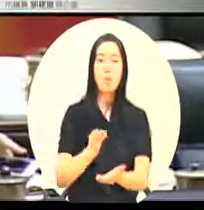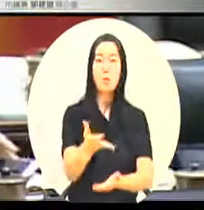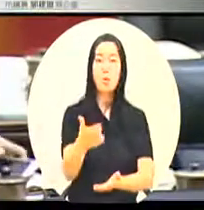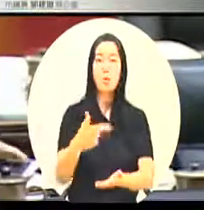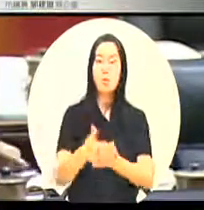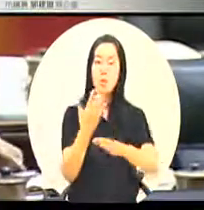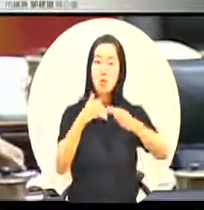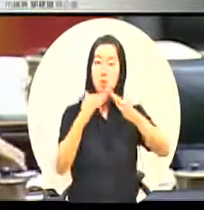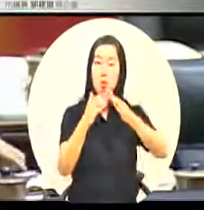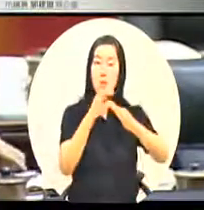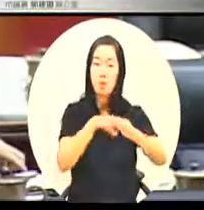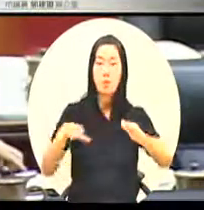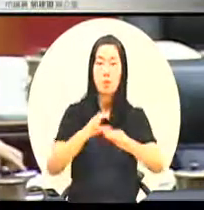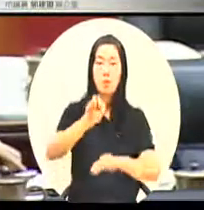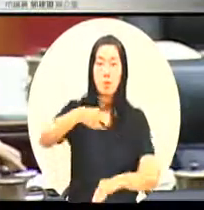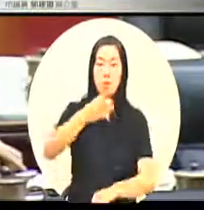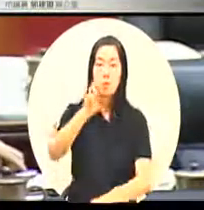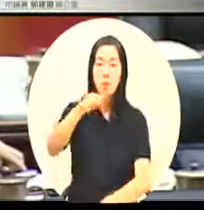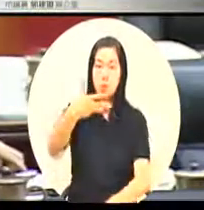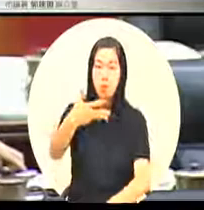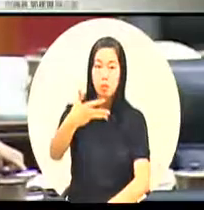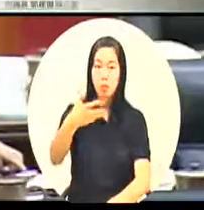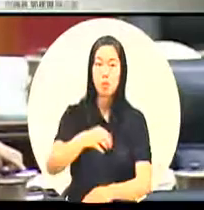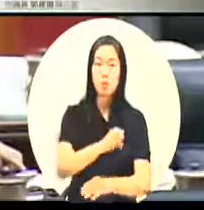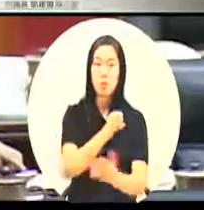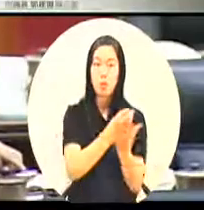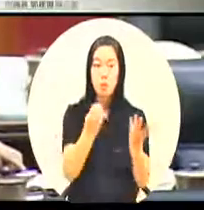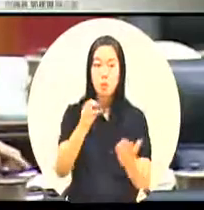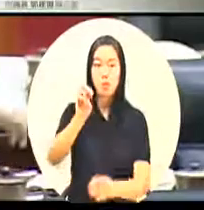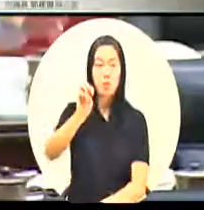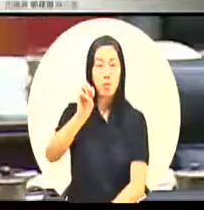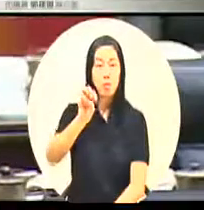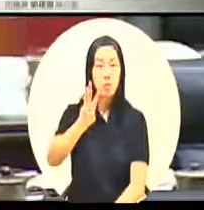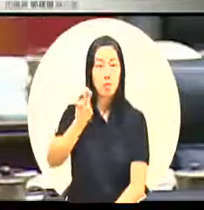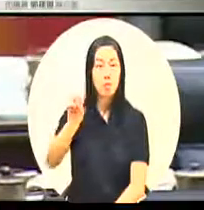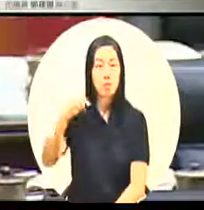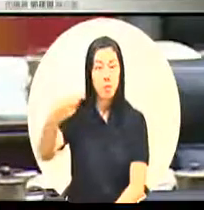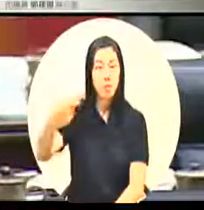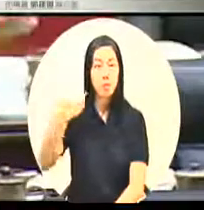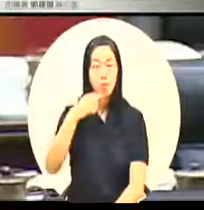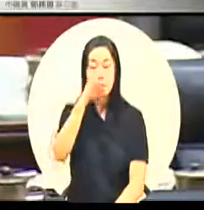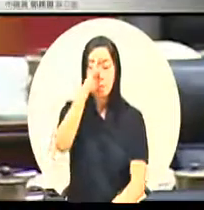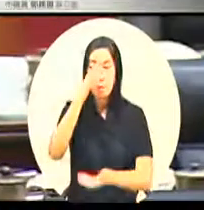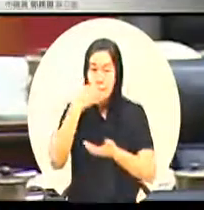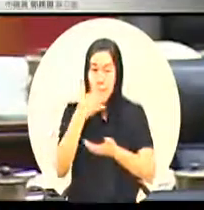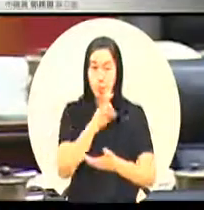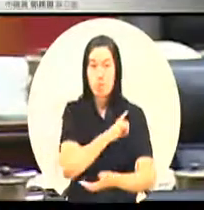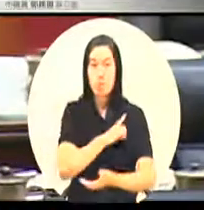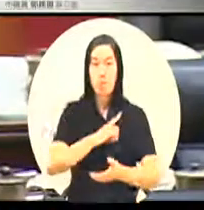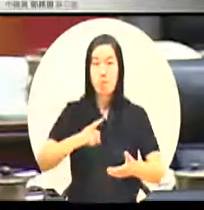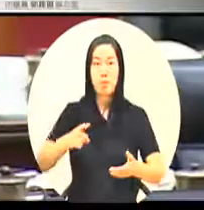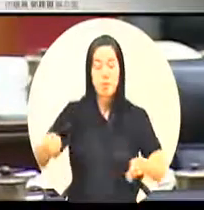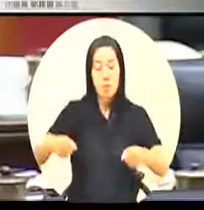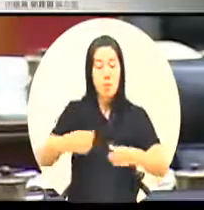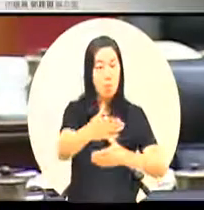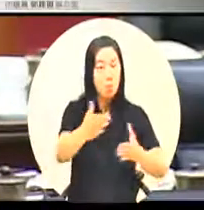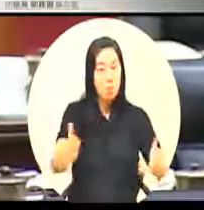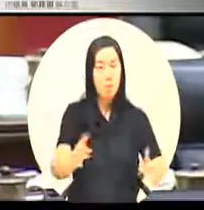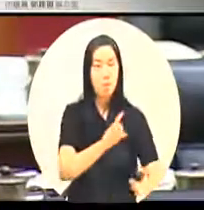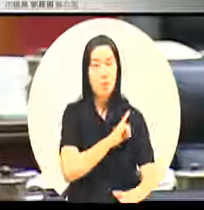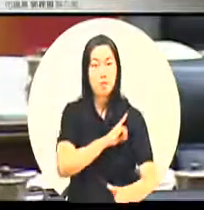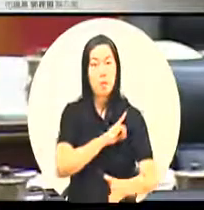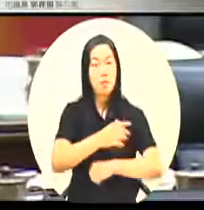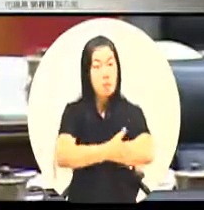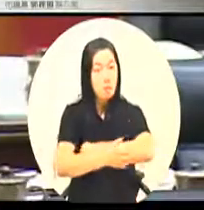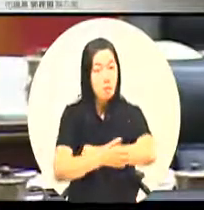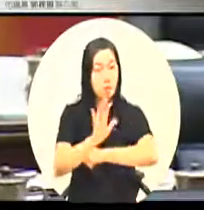358所里面有301所的营养午餐是咱家己有厨房，咱家己阁有厨工。咱学校